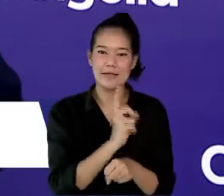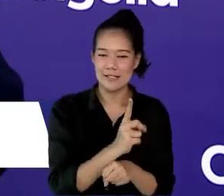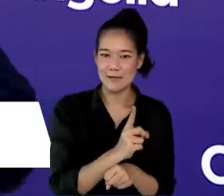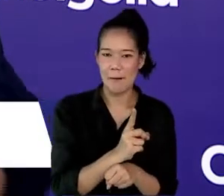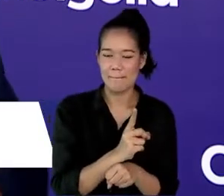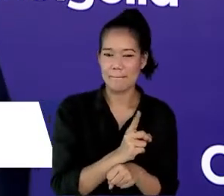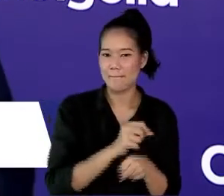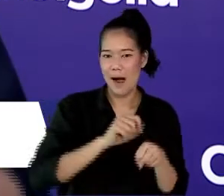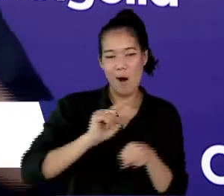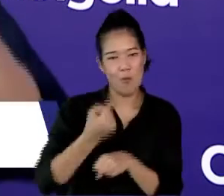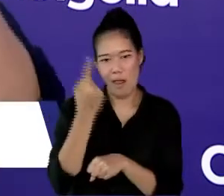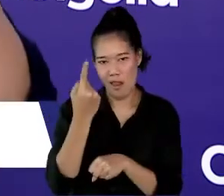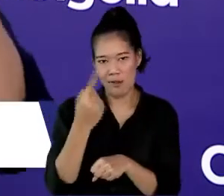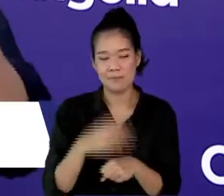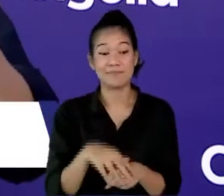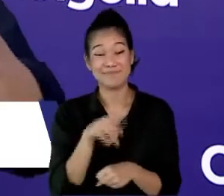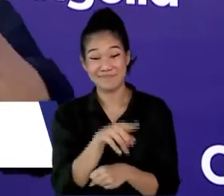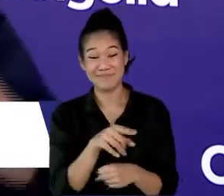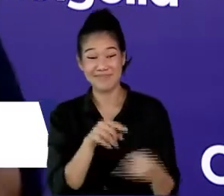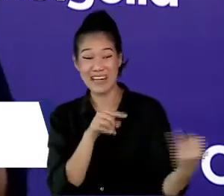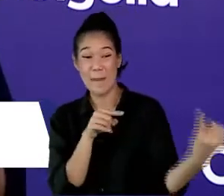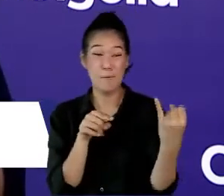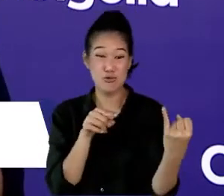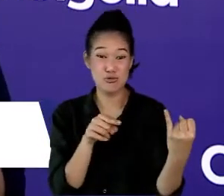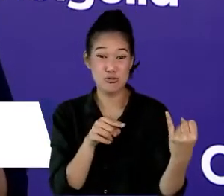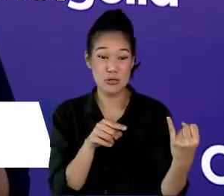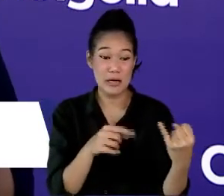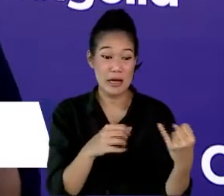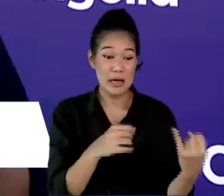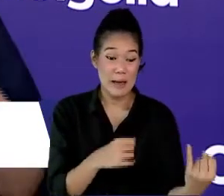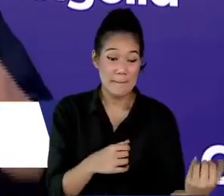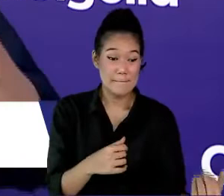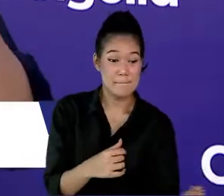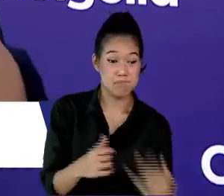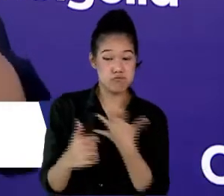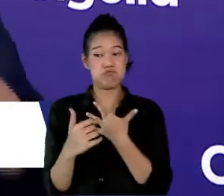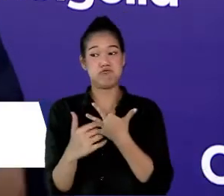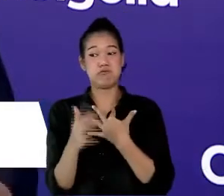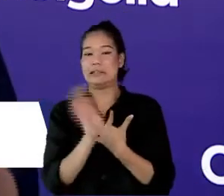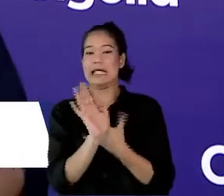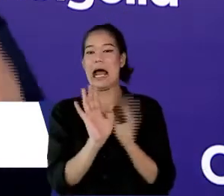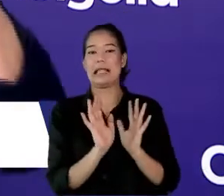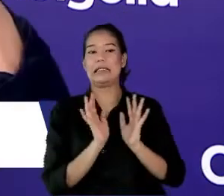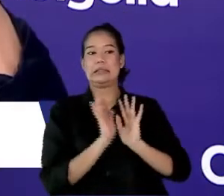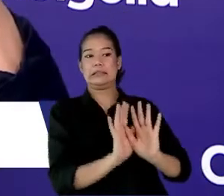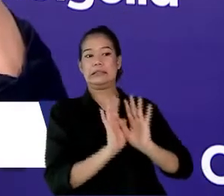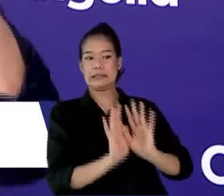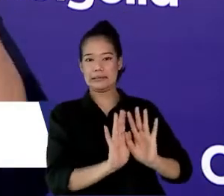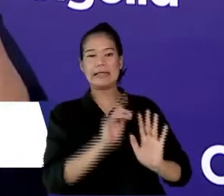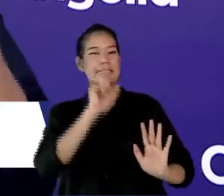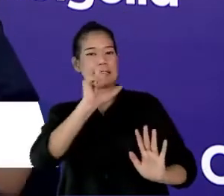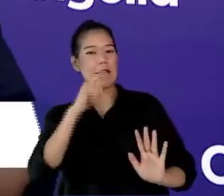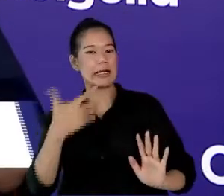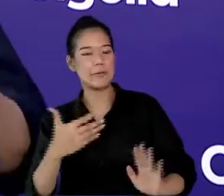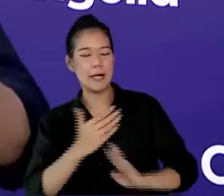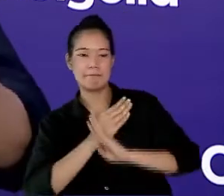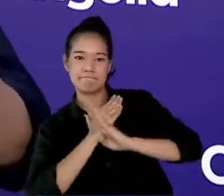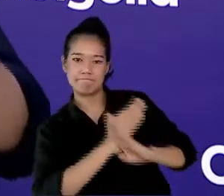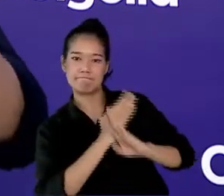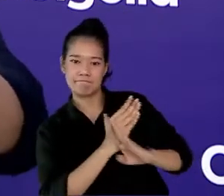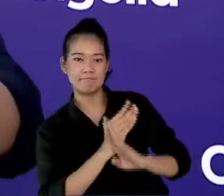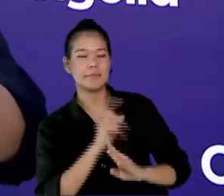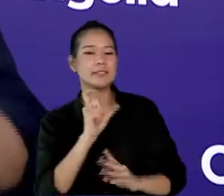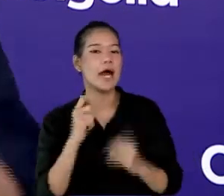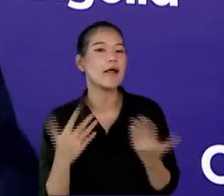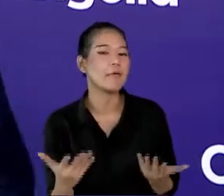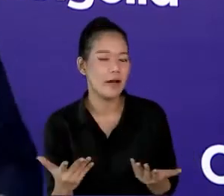dari COVID-19. Ya. Musuh kita ini jangan sampai masuk ke kita. Jangan sampai masuk ke kita. Cara gimana caranya supaya mereka nggak